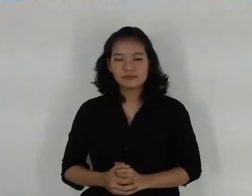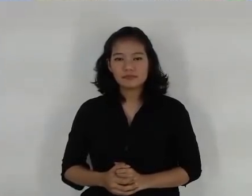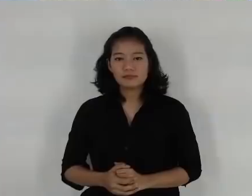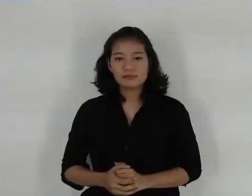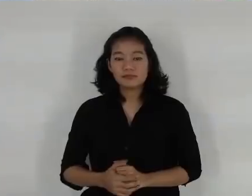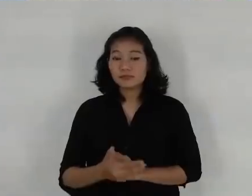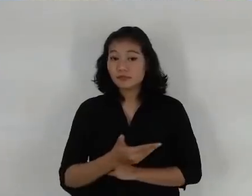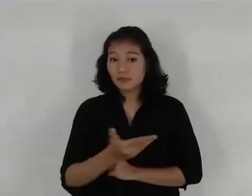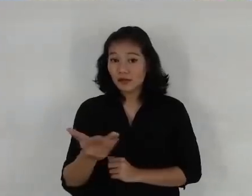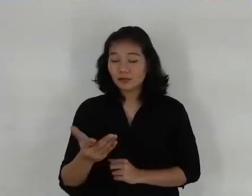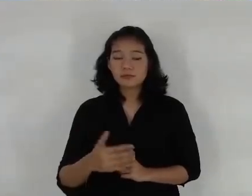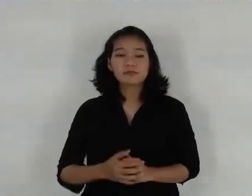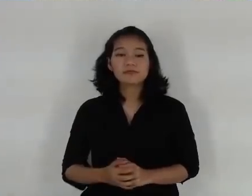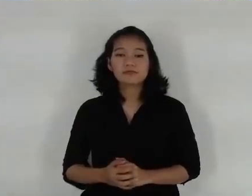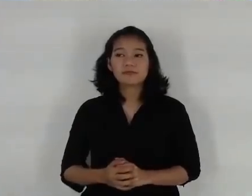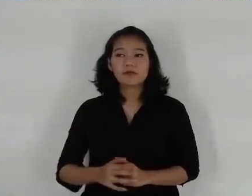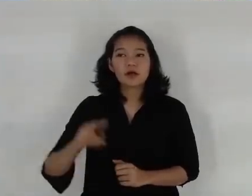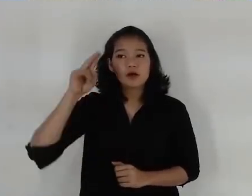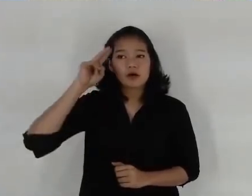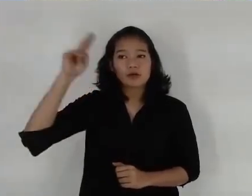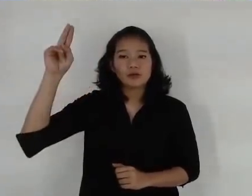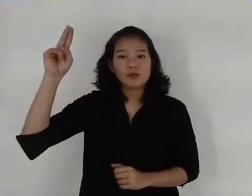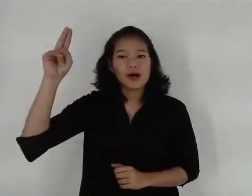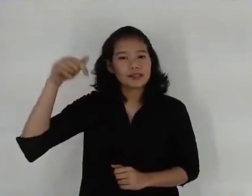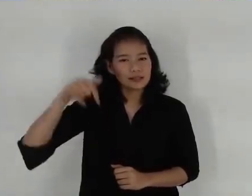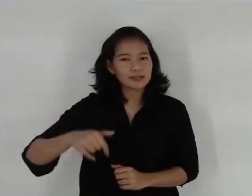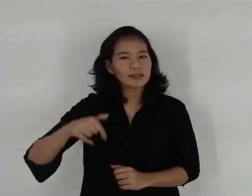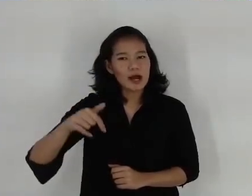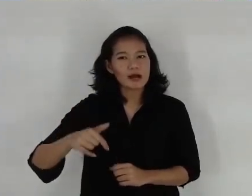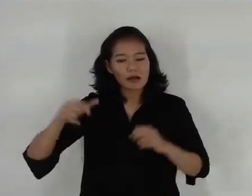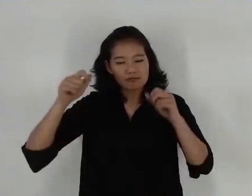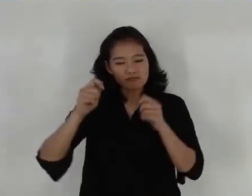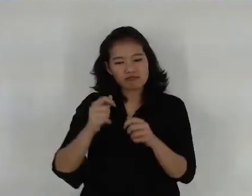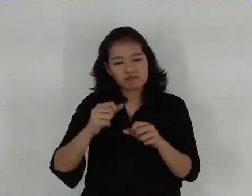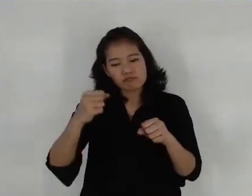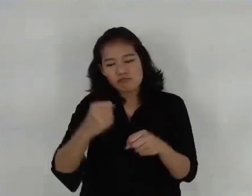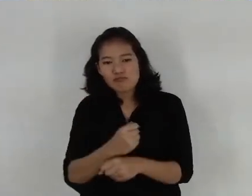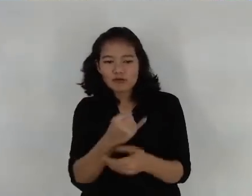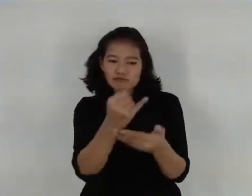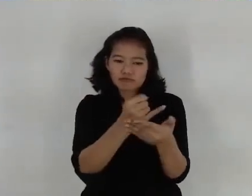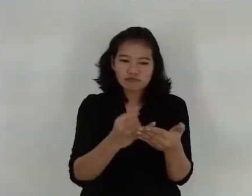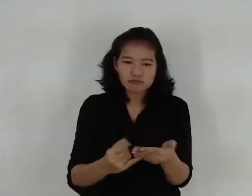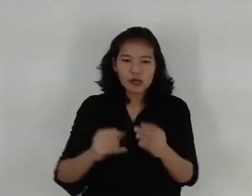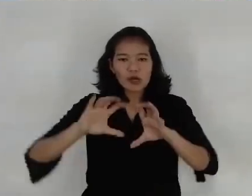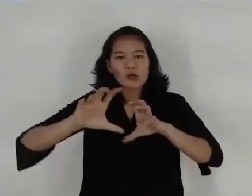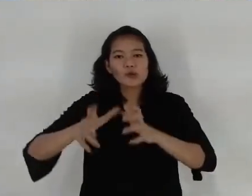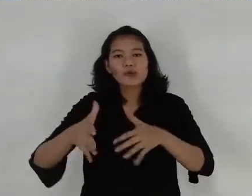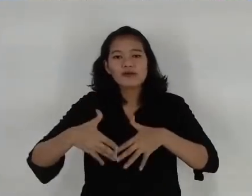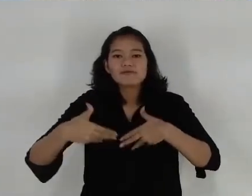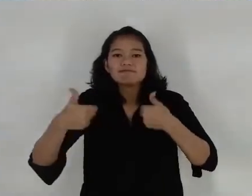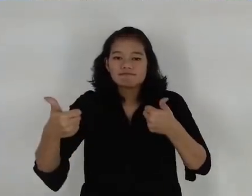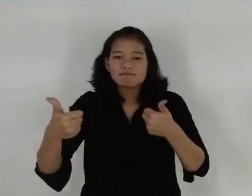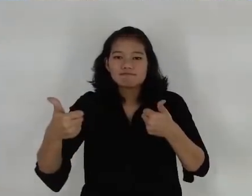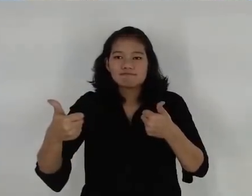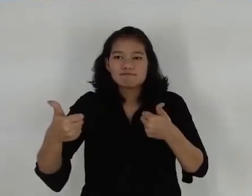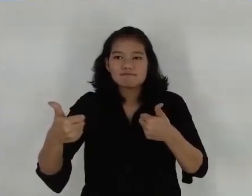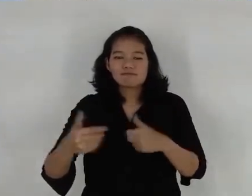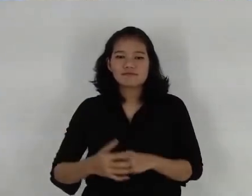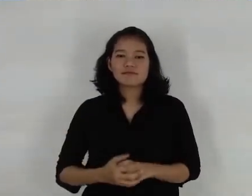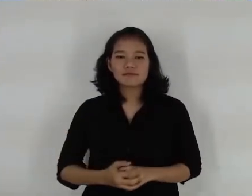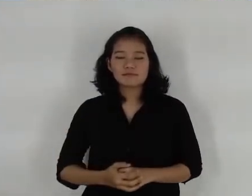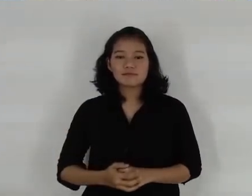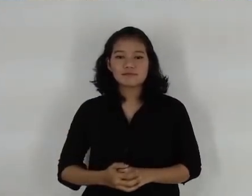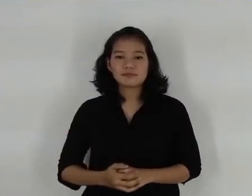saudara-saudaraku Tuhan telah dan sedang merenda Karya Hai untuk menyembuhkan dunia yang sedang sakit karena